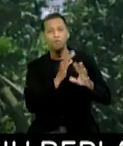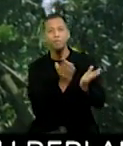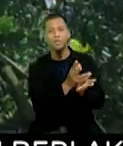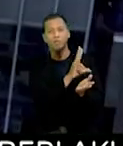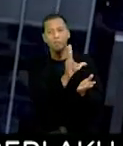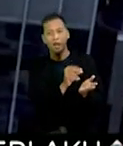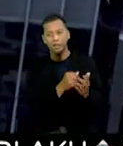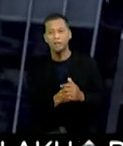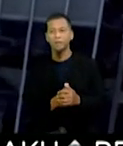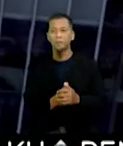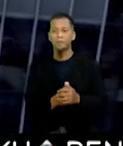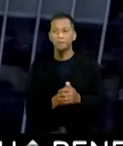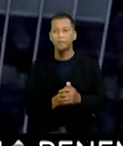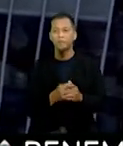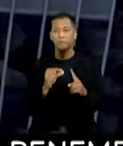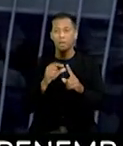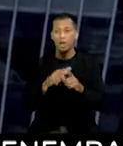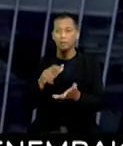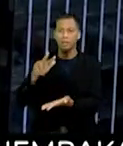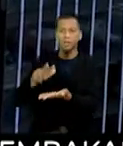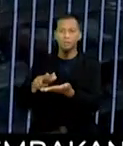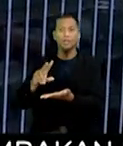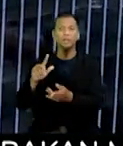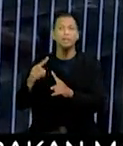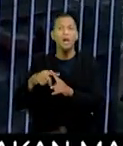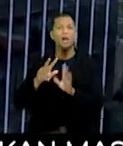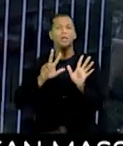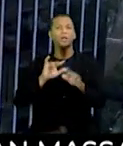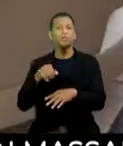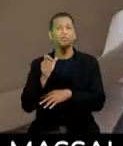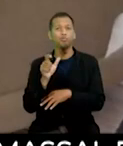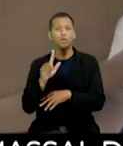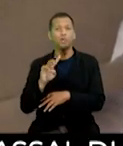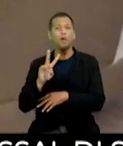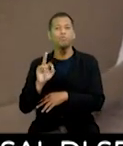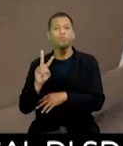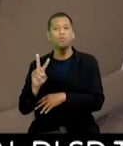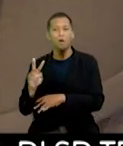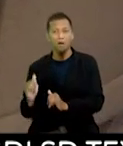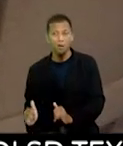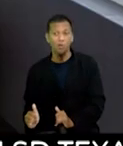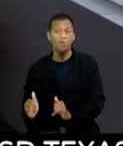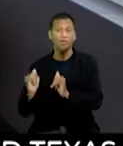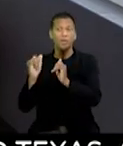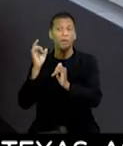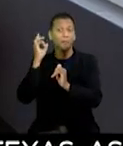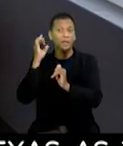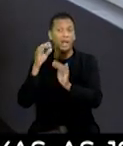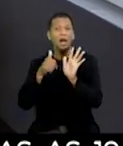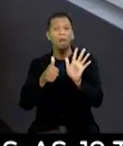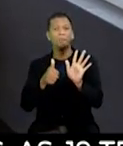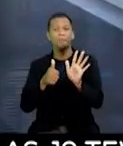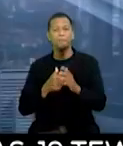resmi beroperasi sejak tanggal 8 Juli 2022. Hotel bintang 6 ini dilengkapi dengan fasilitas